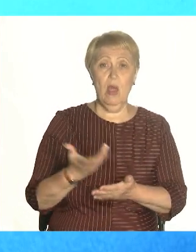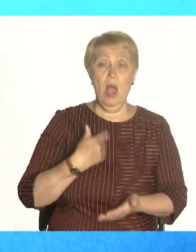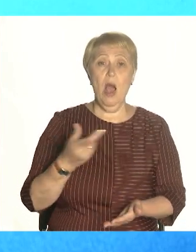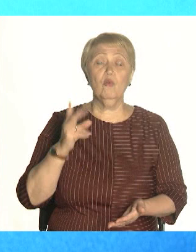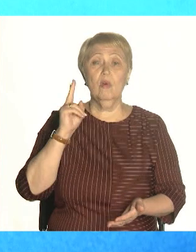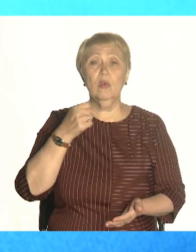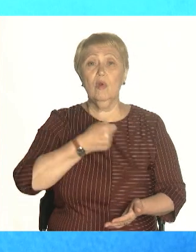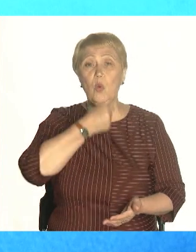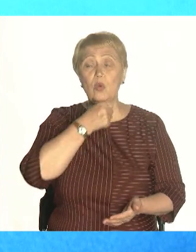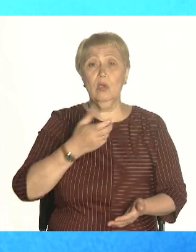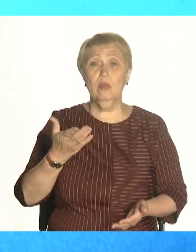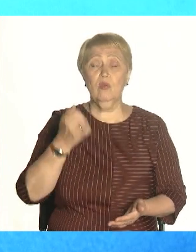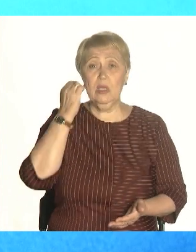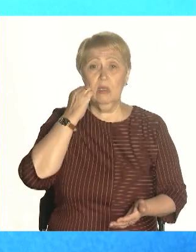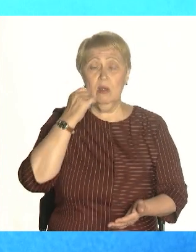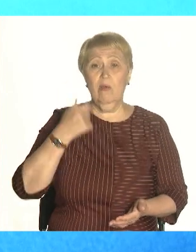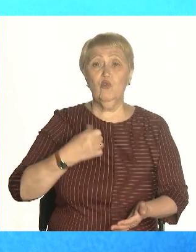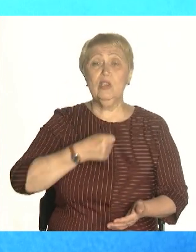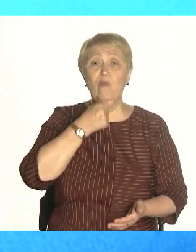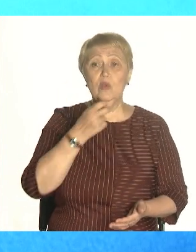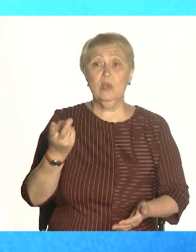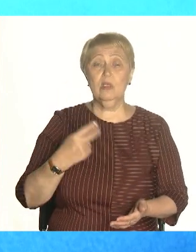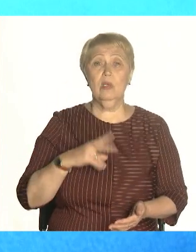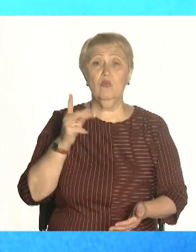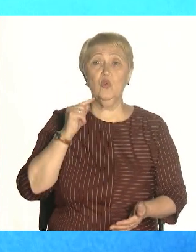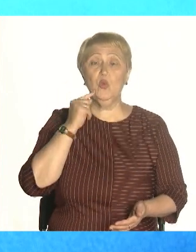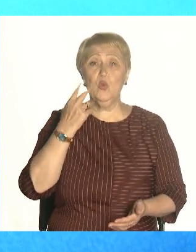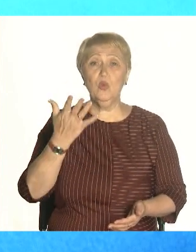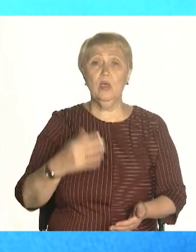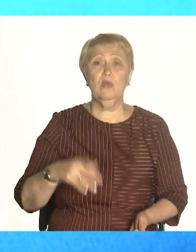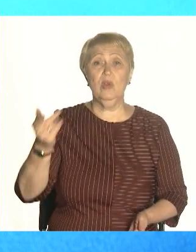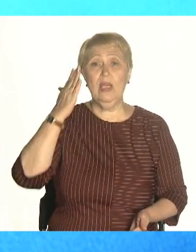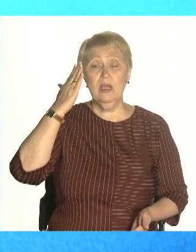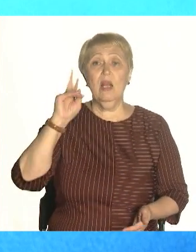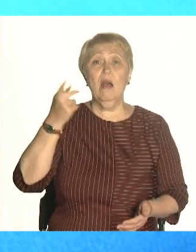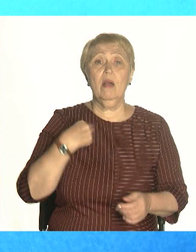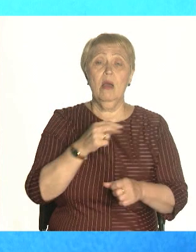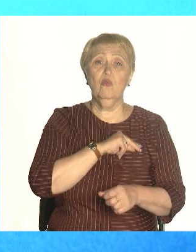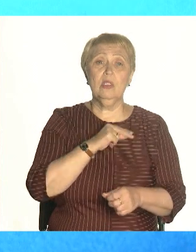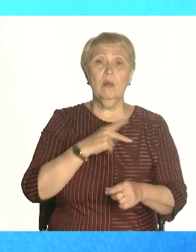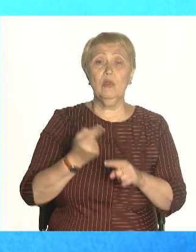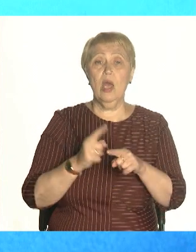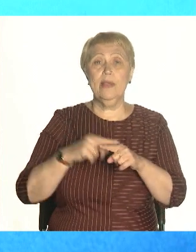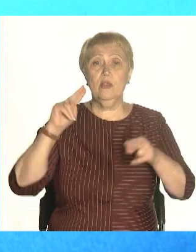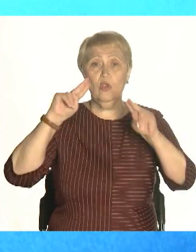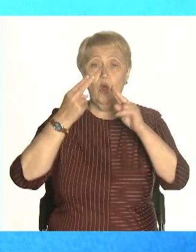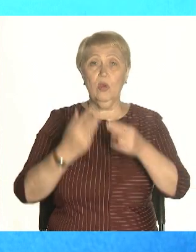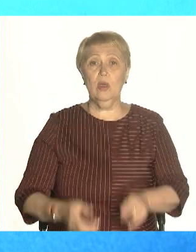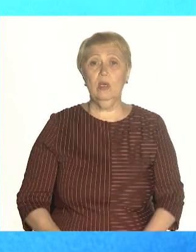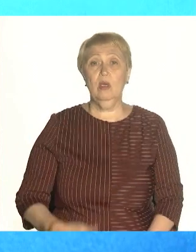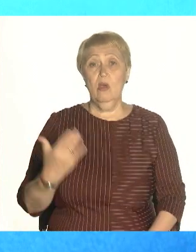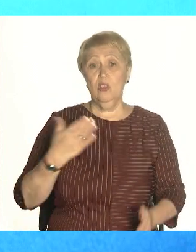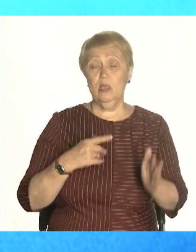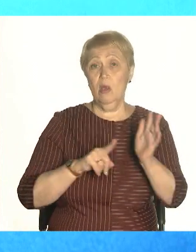что, ну, понятно, тяжело им перестроиться, и многие не знают действительно схему работы этих технологий. И вот появился